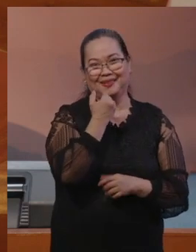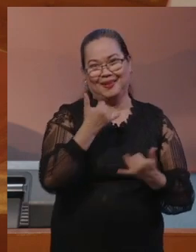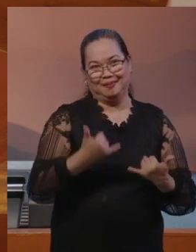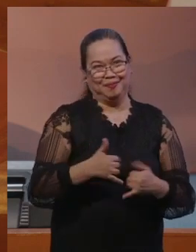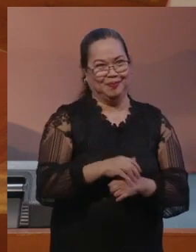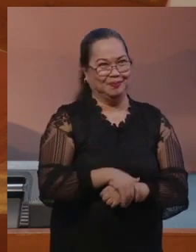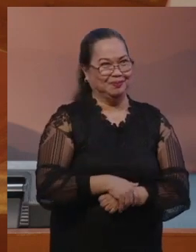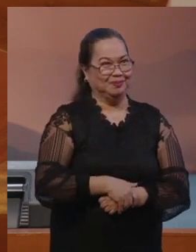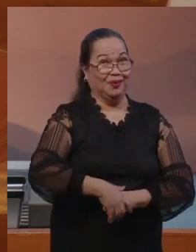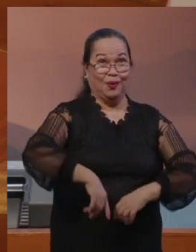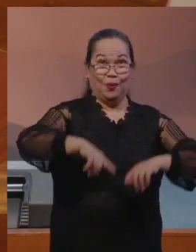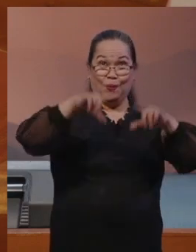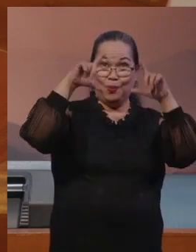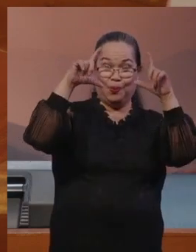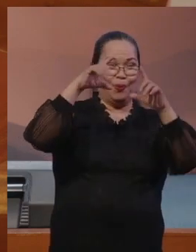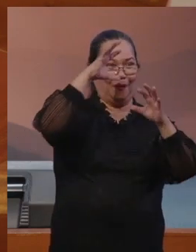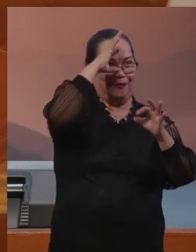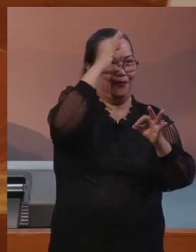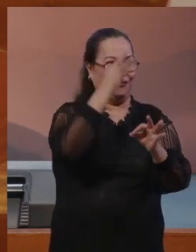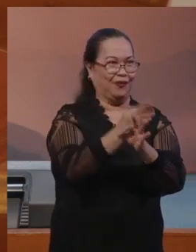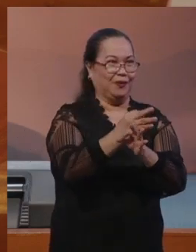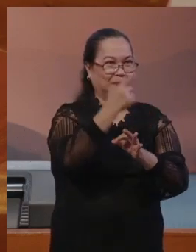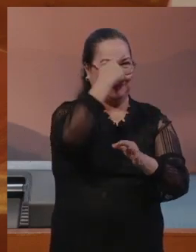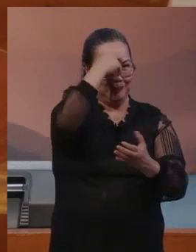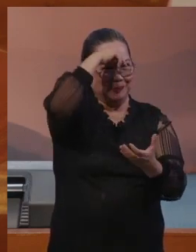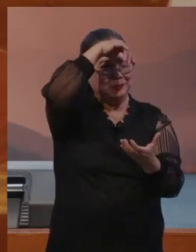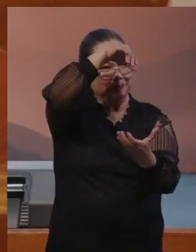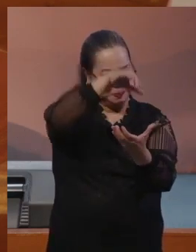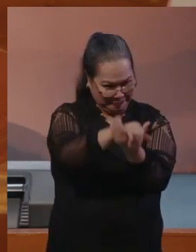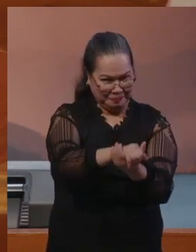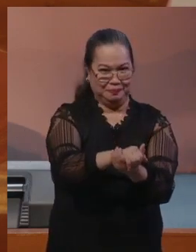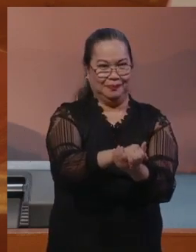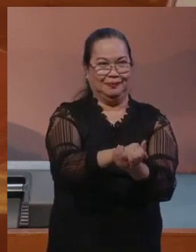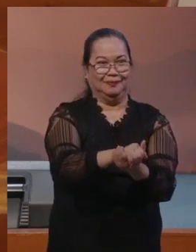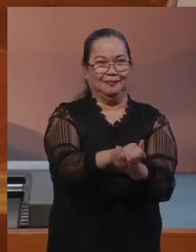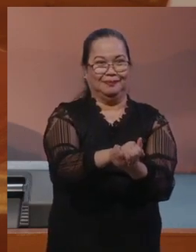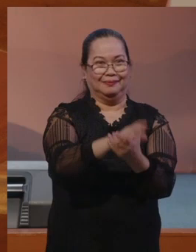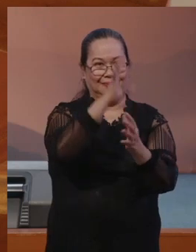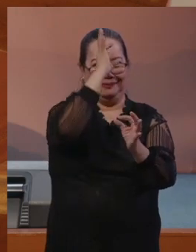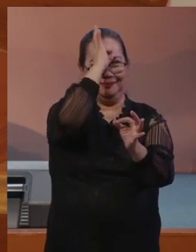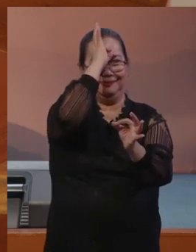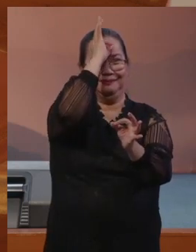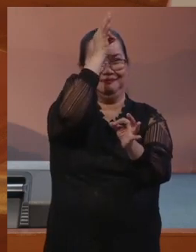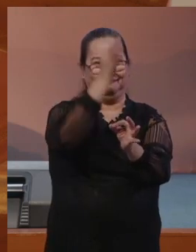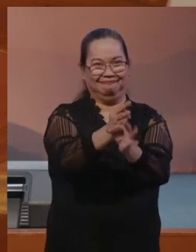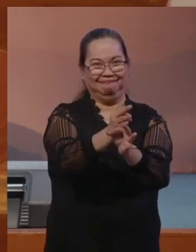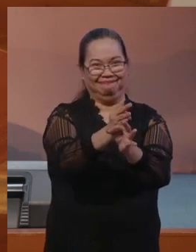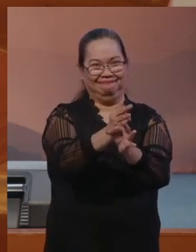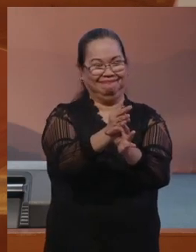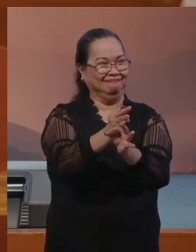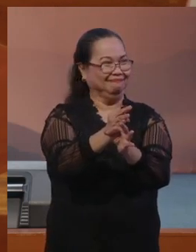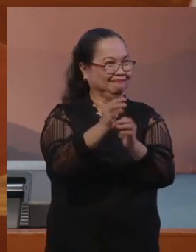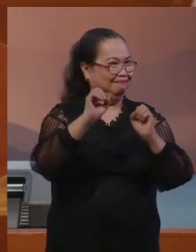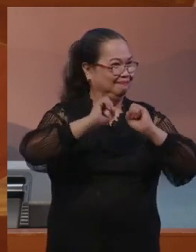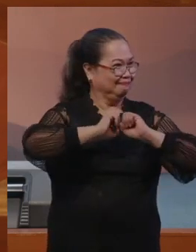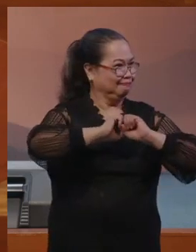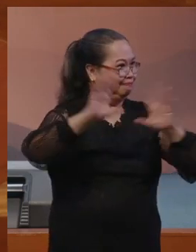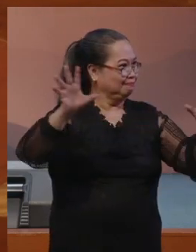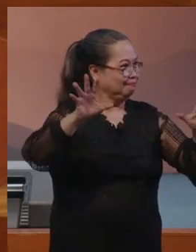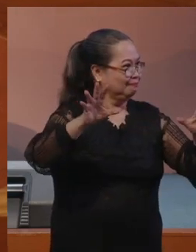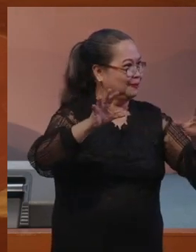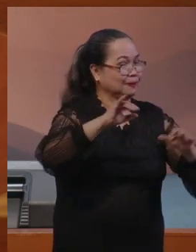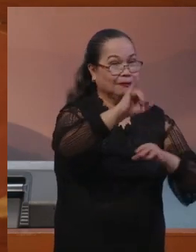Hall of Faith, dahil ang kanyang ginawa is an act of faith. Tapos nung pinapaliwanag ni